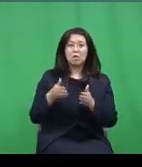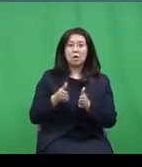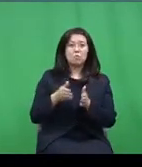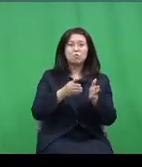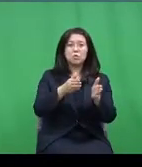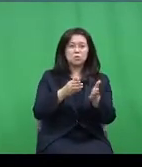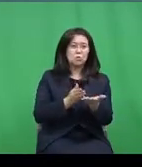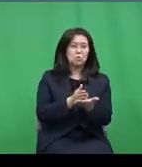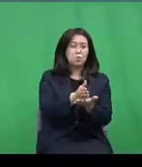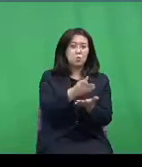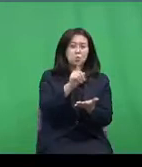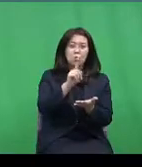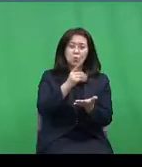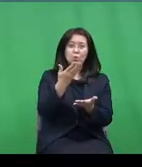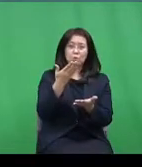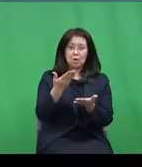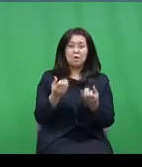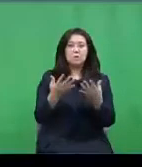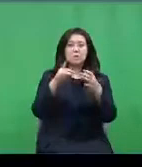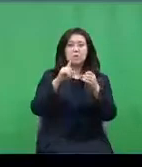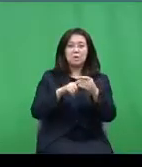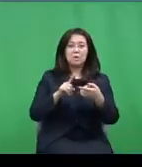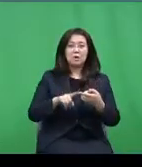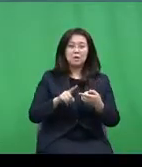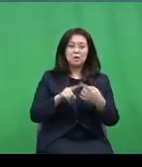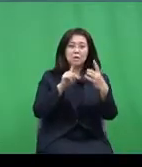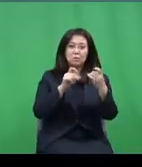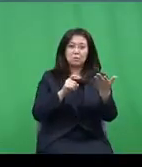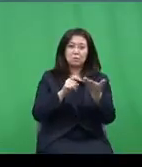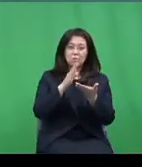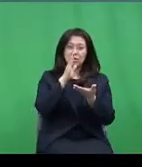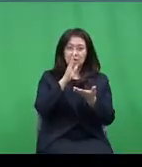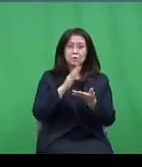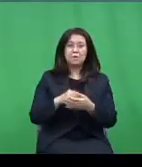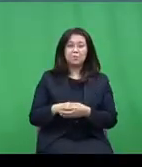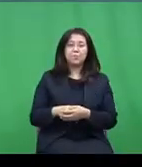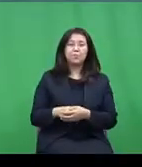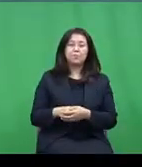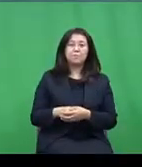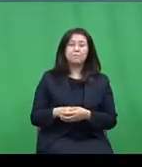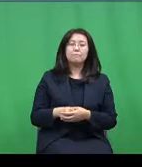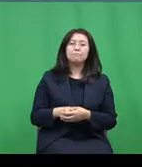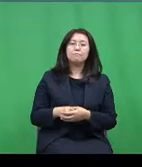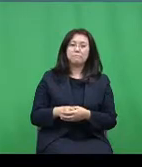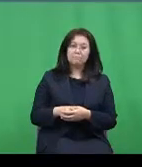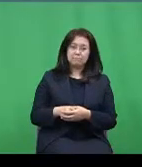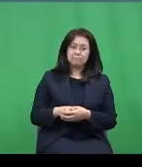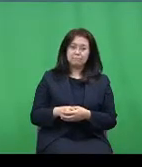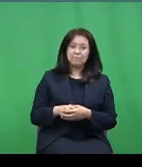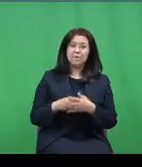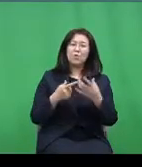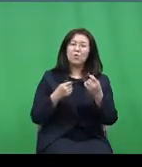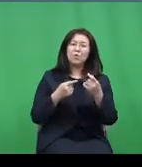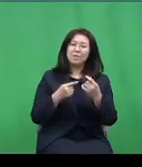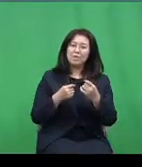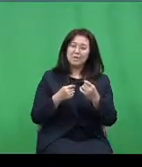かということを改めて新年にあたって一言いただければと思います。 うん、そうですね。まぁ、あ、ちょっと